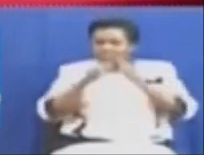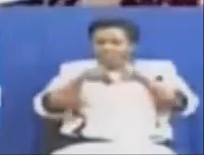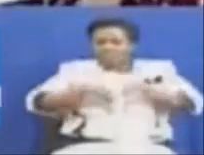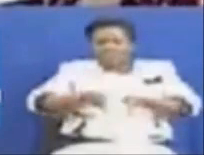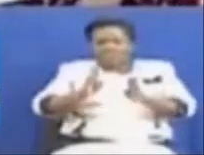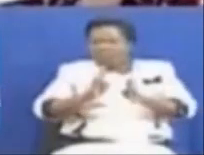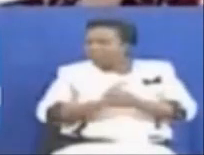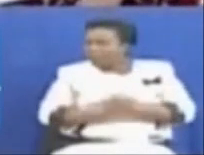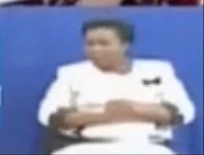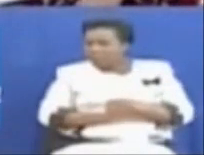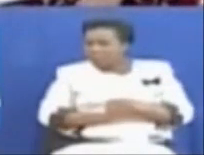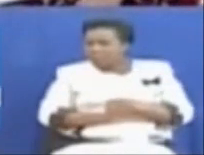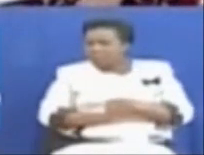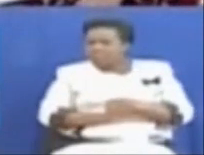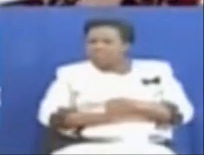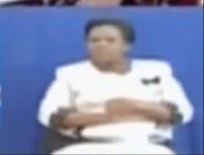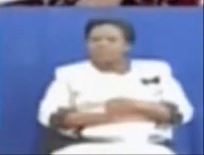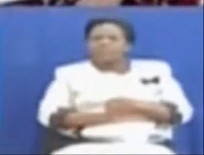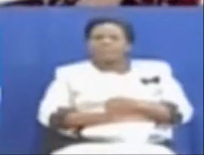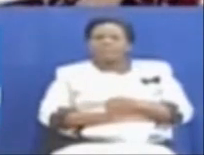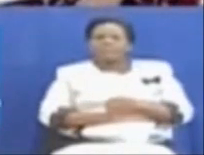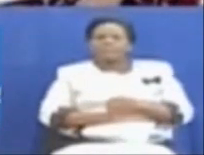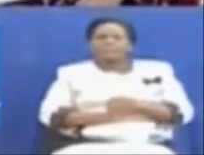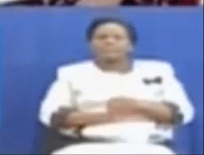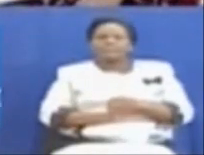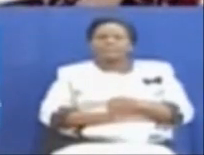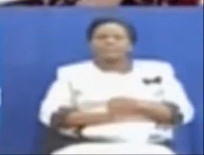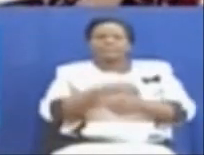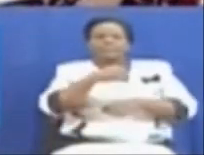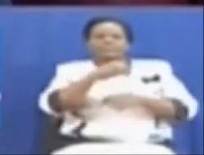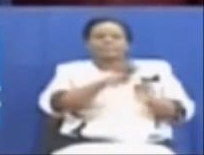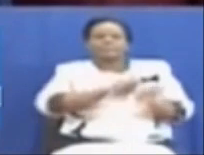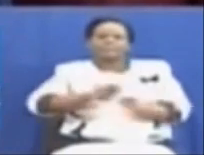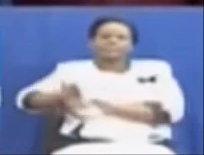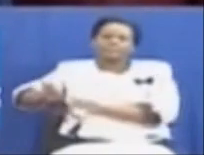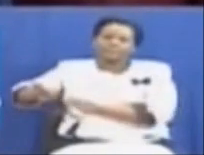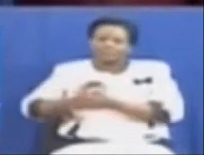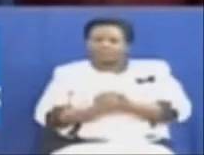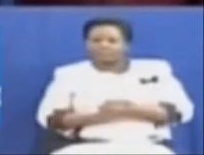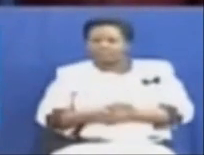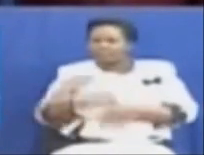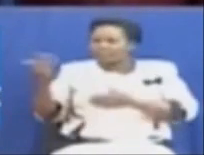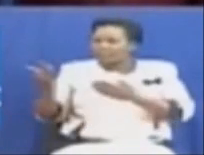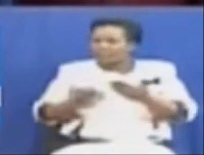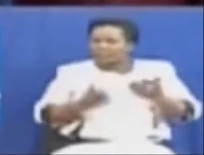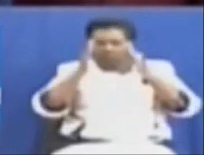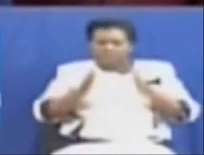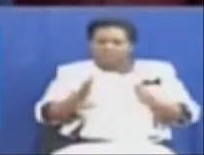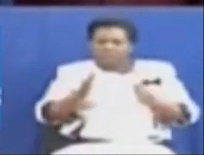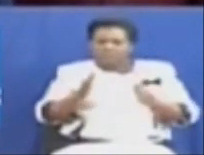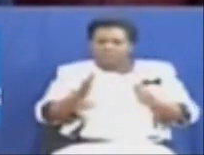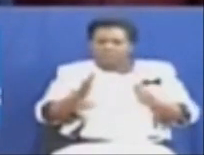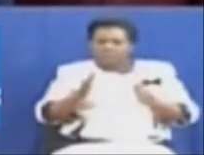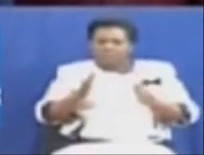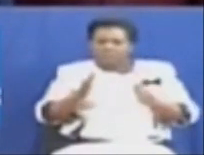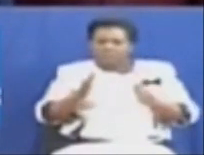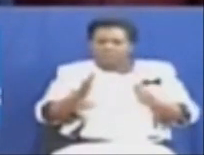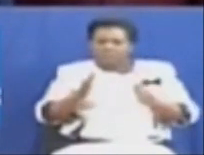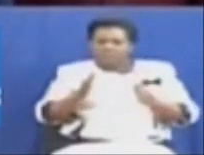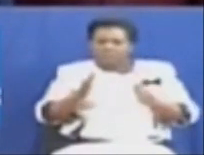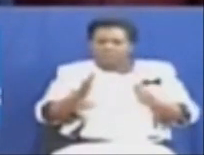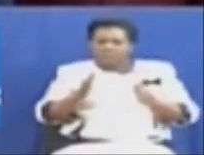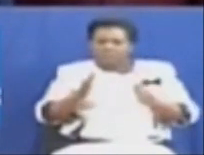Mheshimiwa Naibu Spika, kwa niaba ya Waziri wa Nchi Ofisi ya Rais TAMISEMI, naomba nijibu swali la Mheshimiwa Amal kama ifuatavyo.